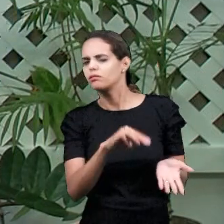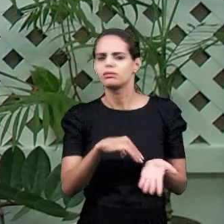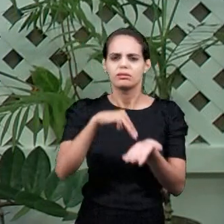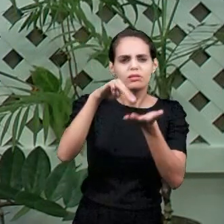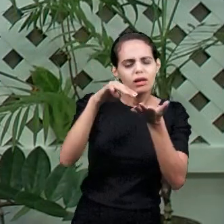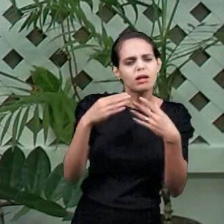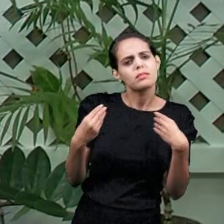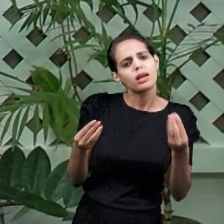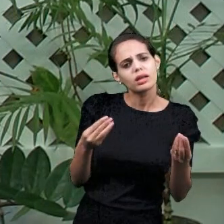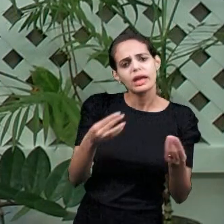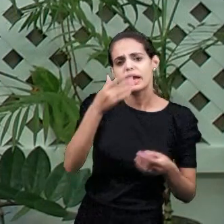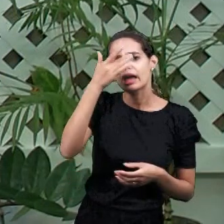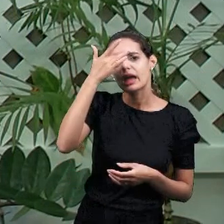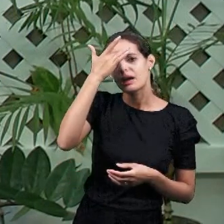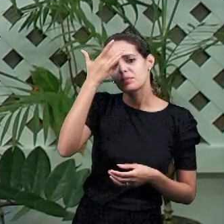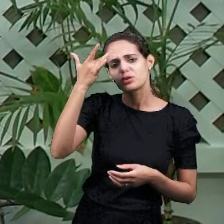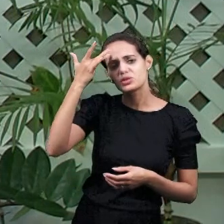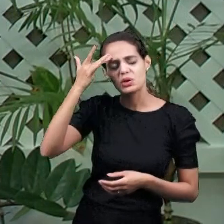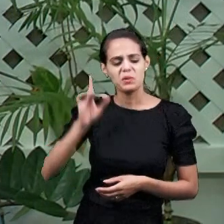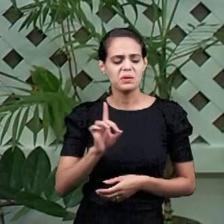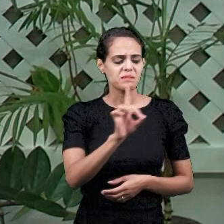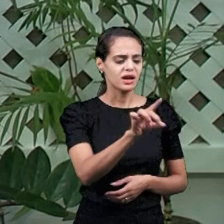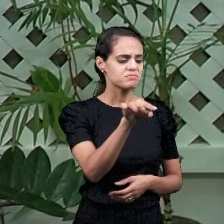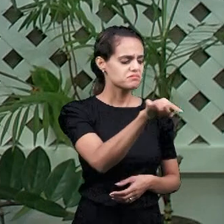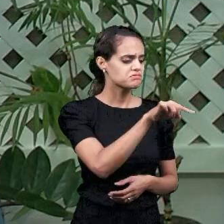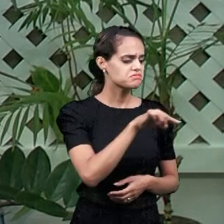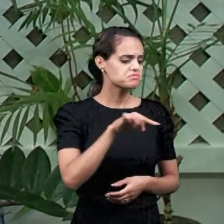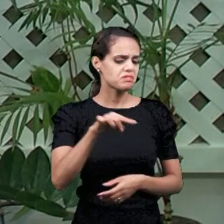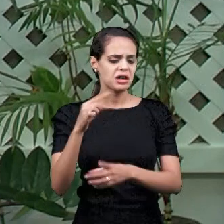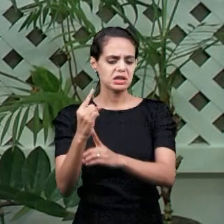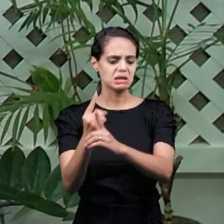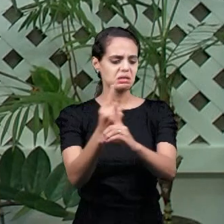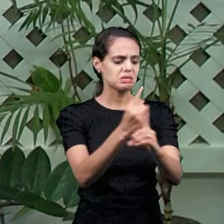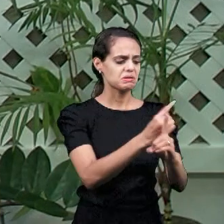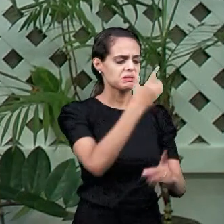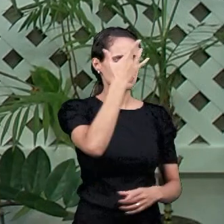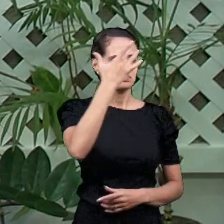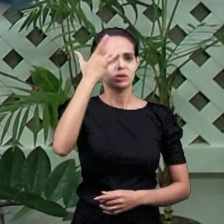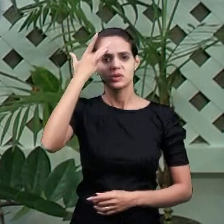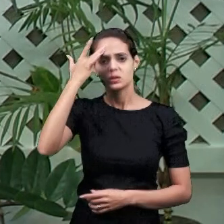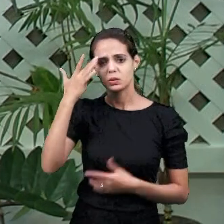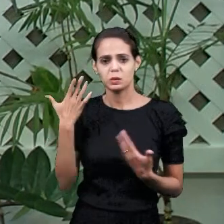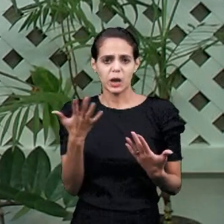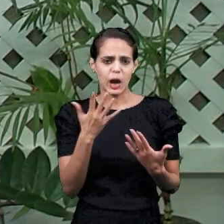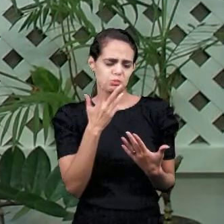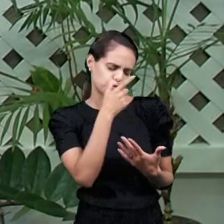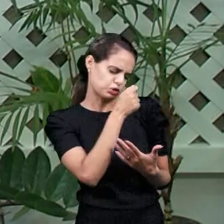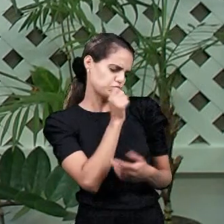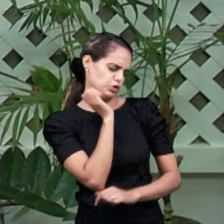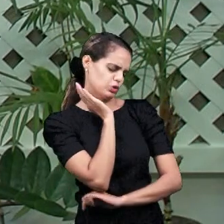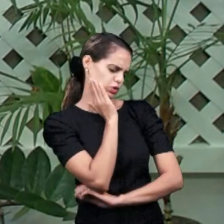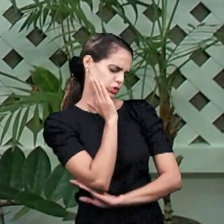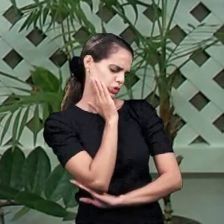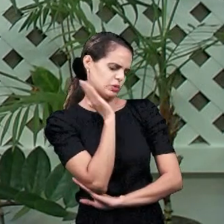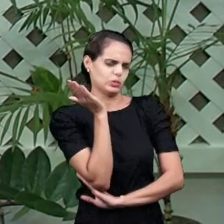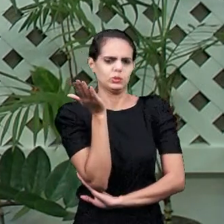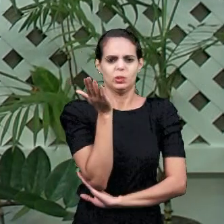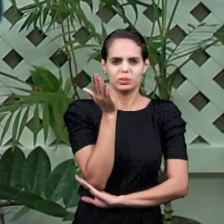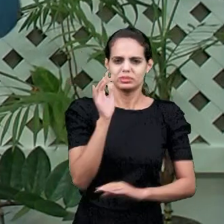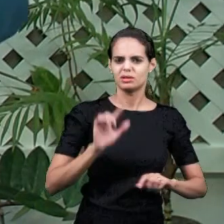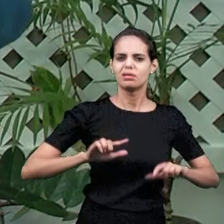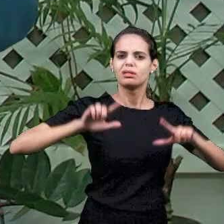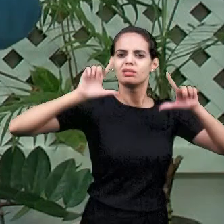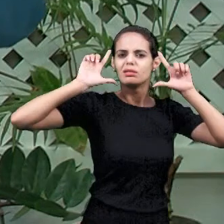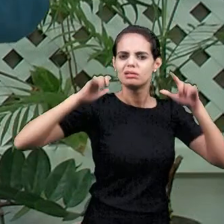petite chose, une petite lumière, on allume, on étend la lumière, des gens pour s'exhiber,